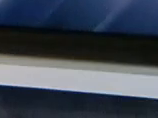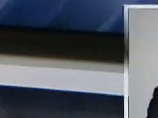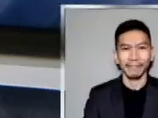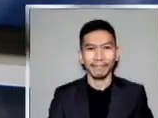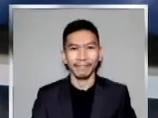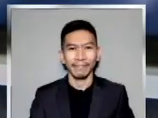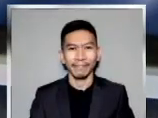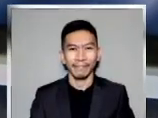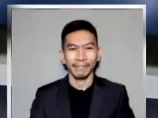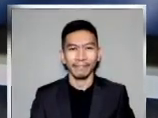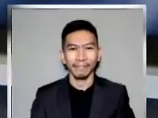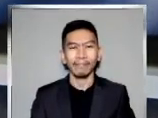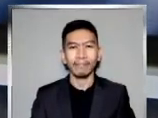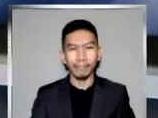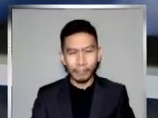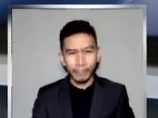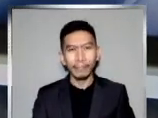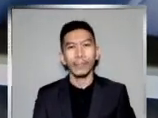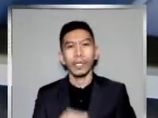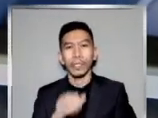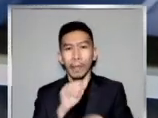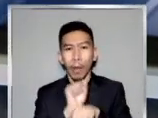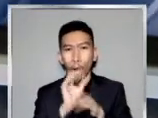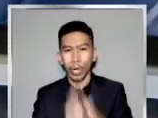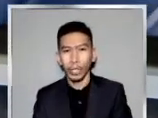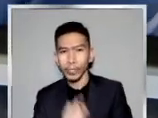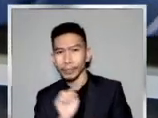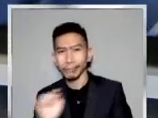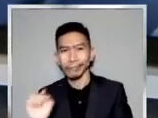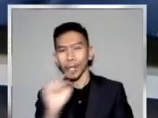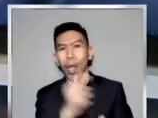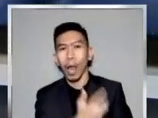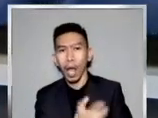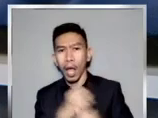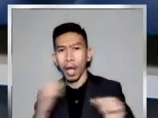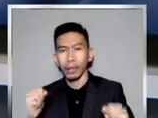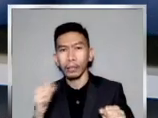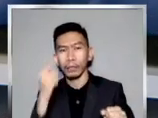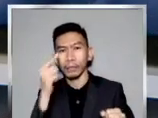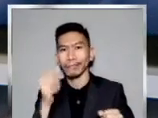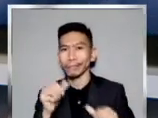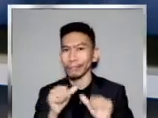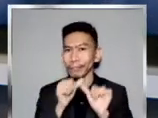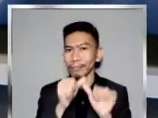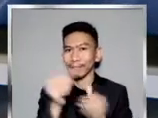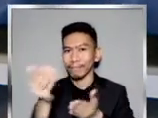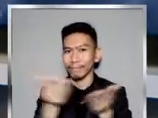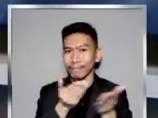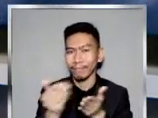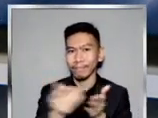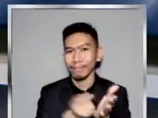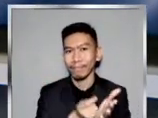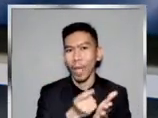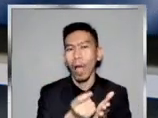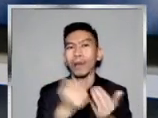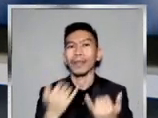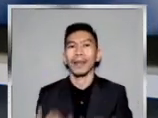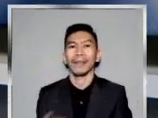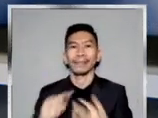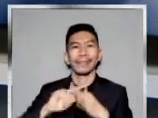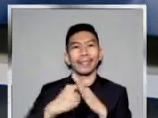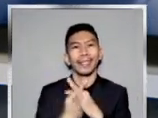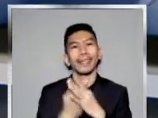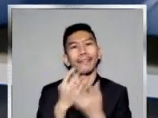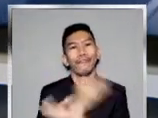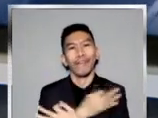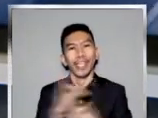Para sa kaligtasan ng mga empleyado at tuloy-tuloy na pag-aatid ng serbisyong totoo, nagsimula na po ang libreng pagbabakuna ng GMA